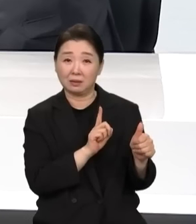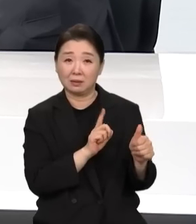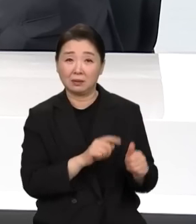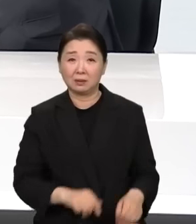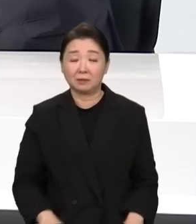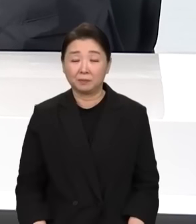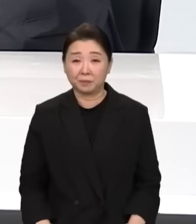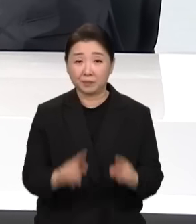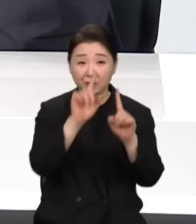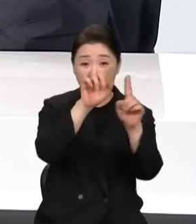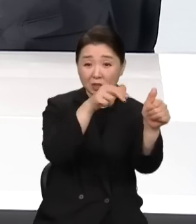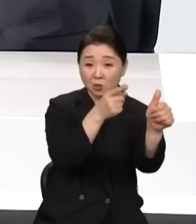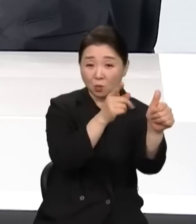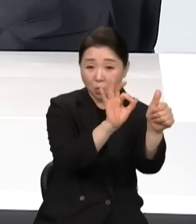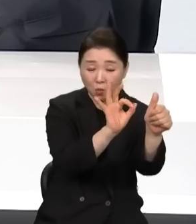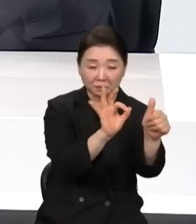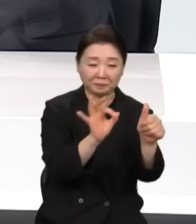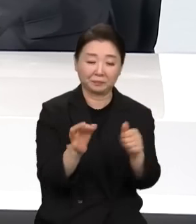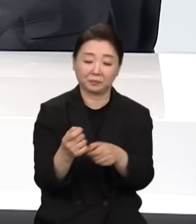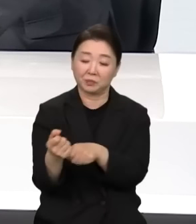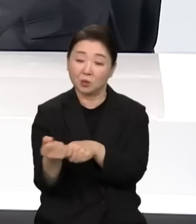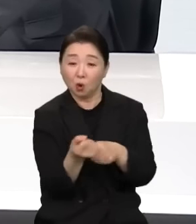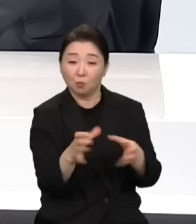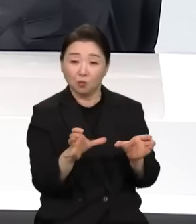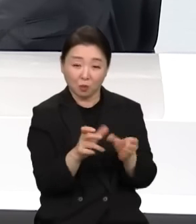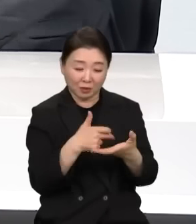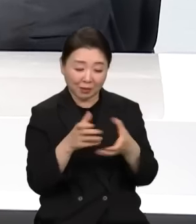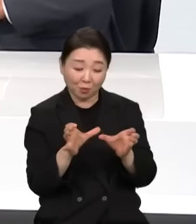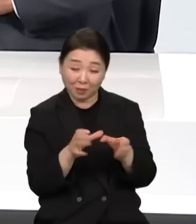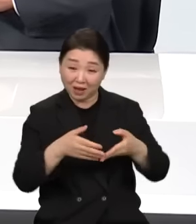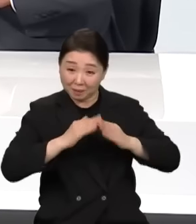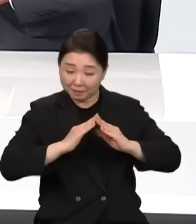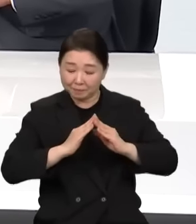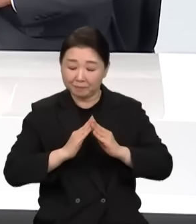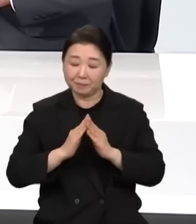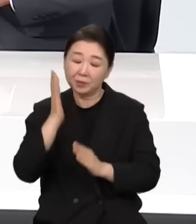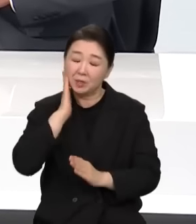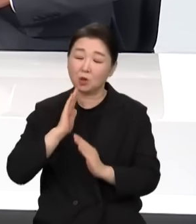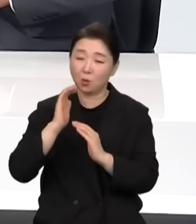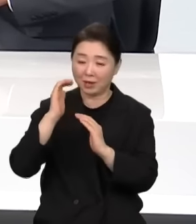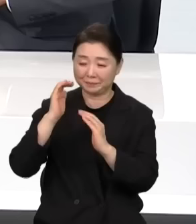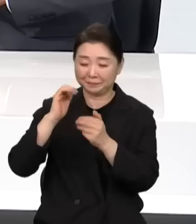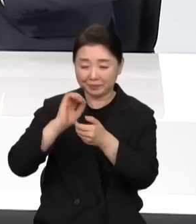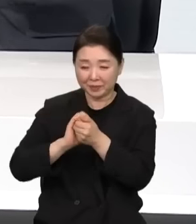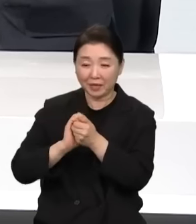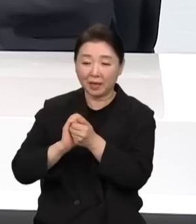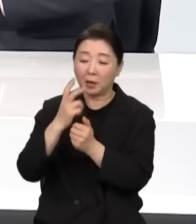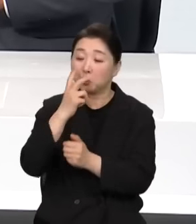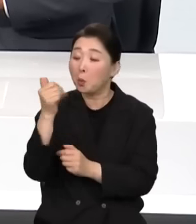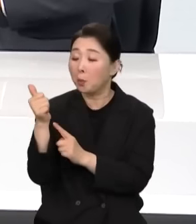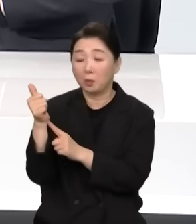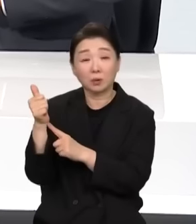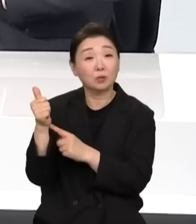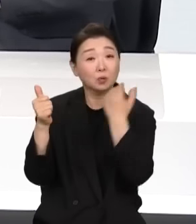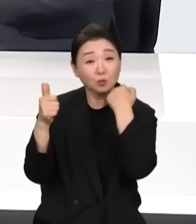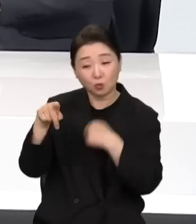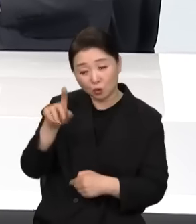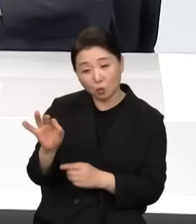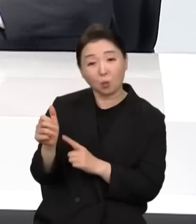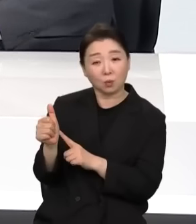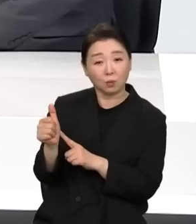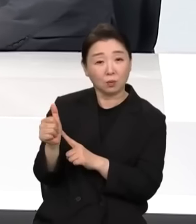이종호 씨와 같이 이른바 이제 골프 모임 단톡방에 있었던 그 청와대 경호초 출신 송모 씨한테 이제 언론을 통해서 언론을